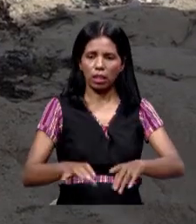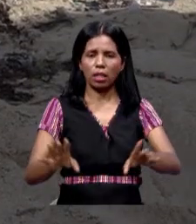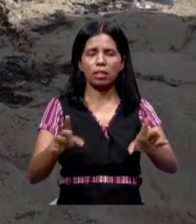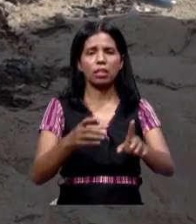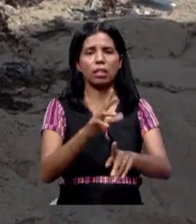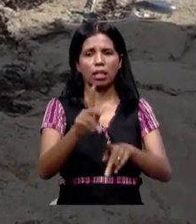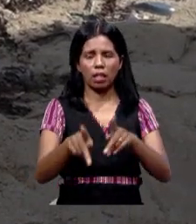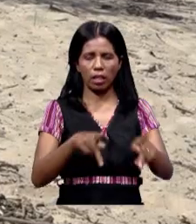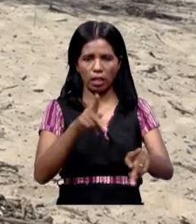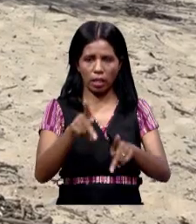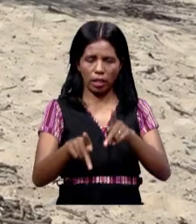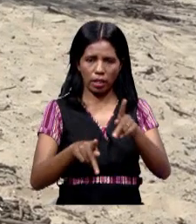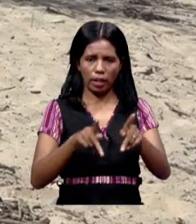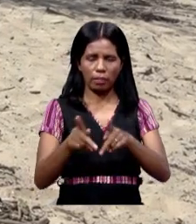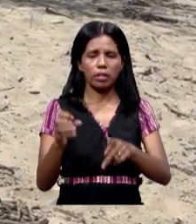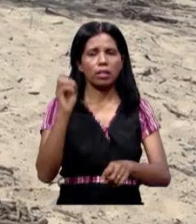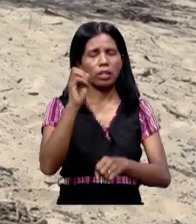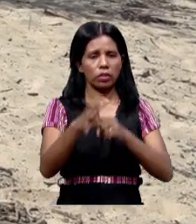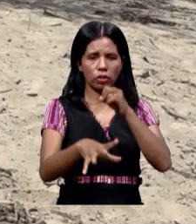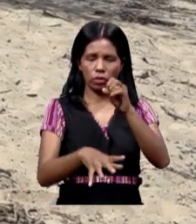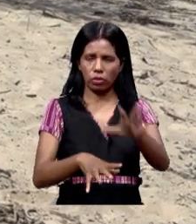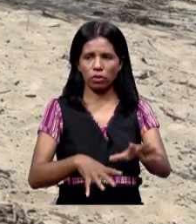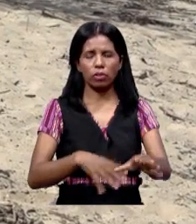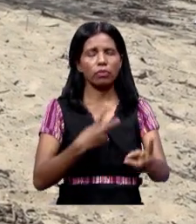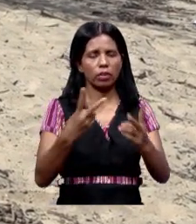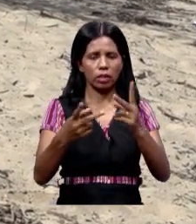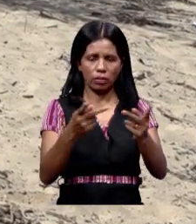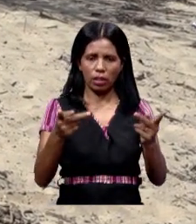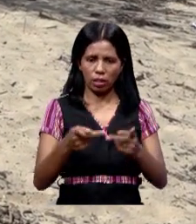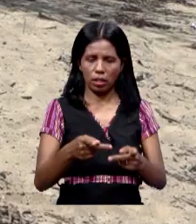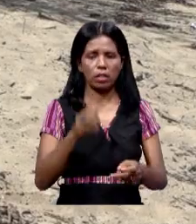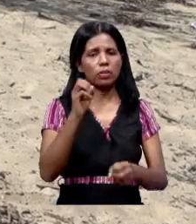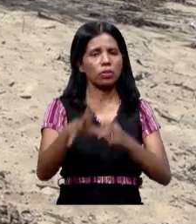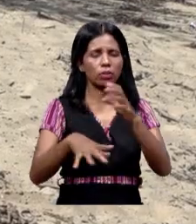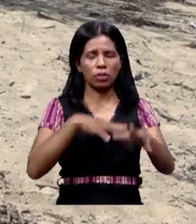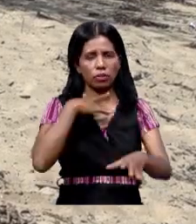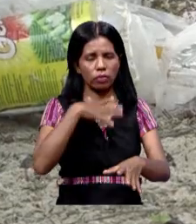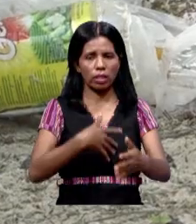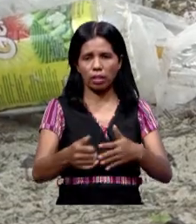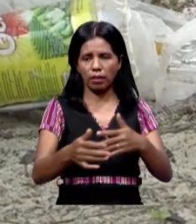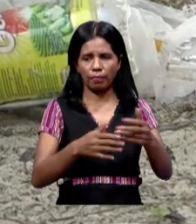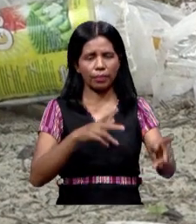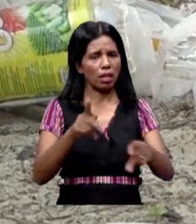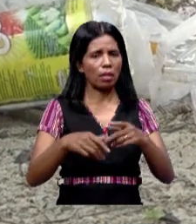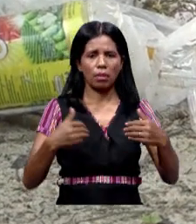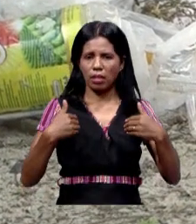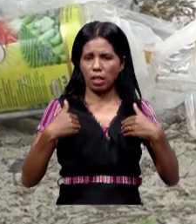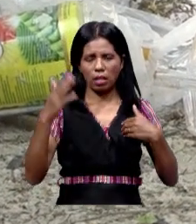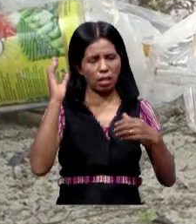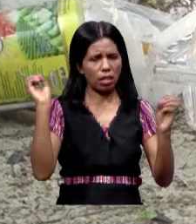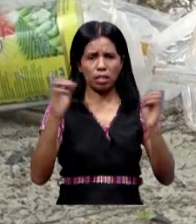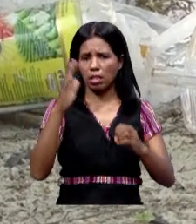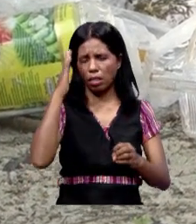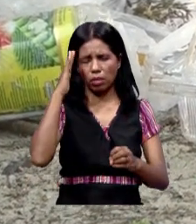balung mos mai husi visitante sira ne be visita fating ne iha visitante balun la iha konsensia odi soe